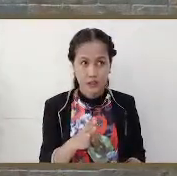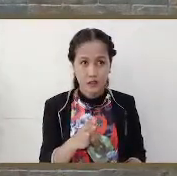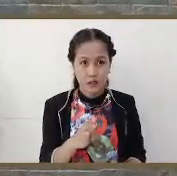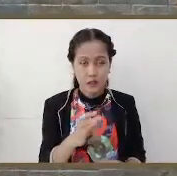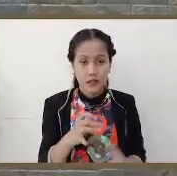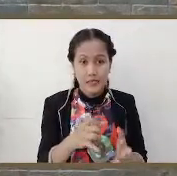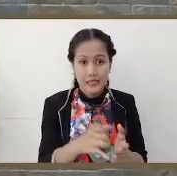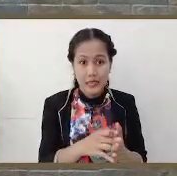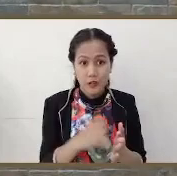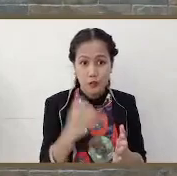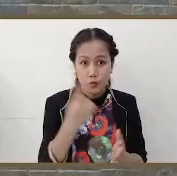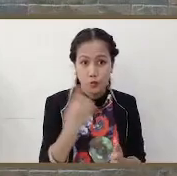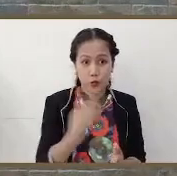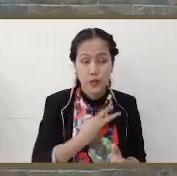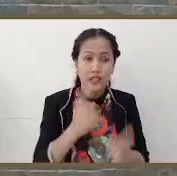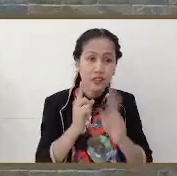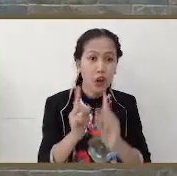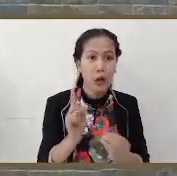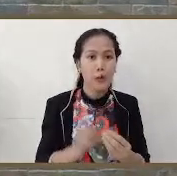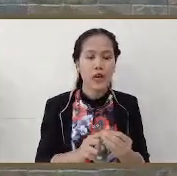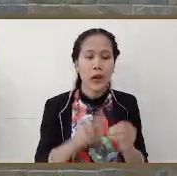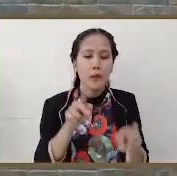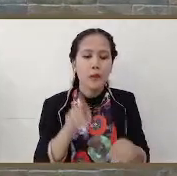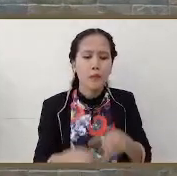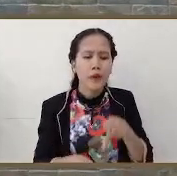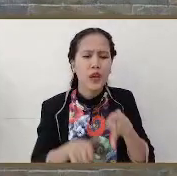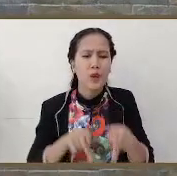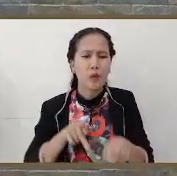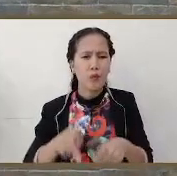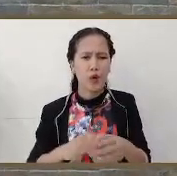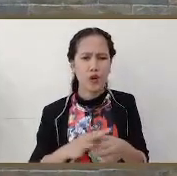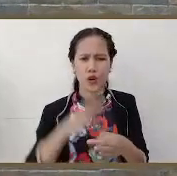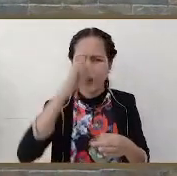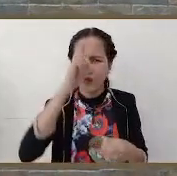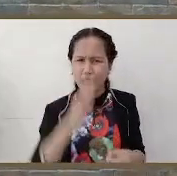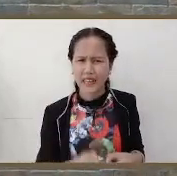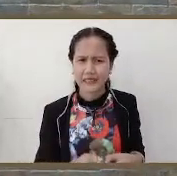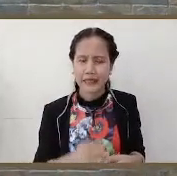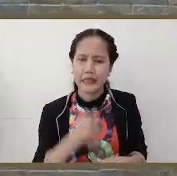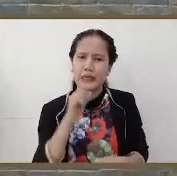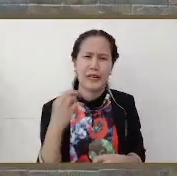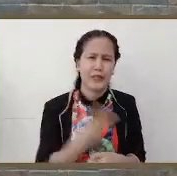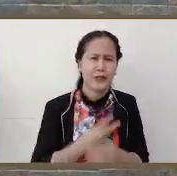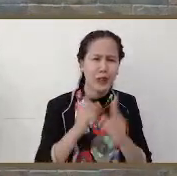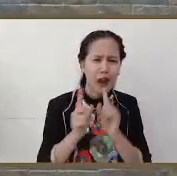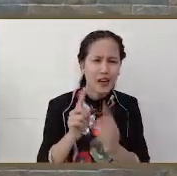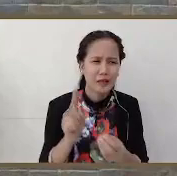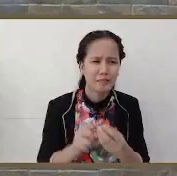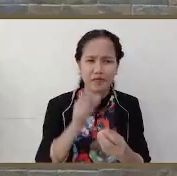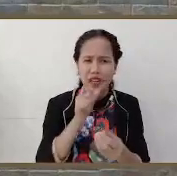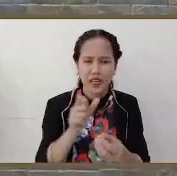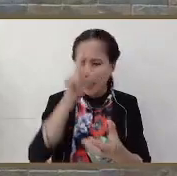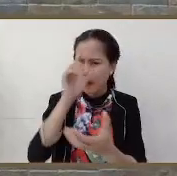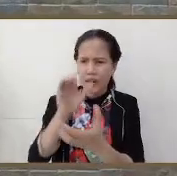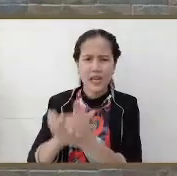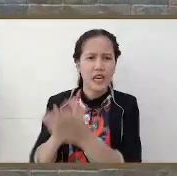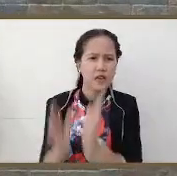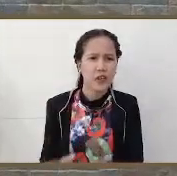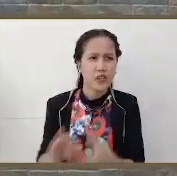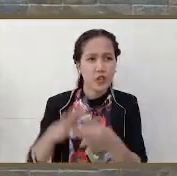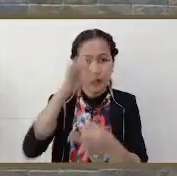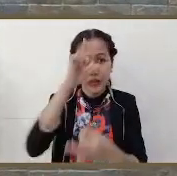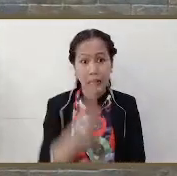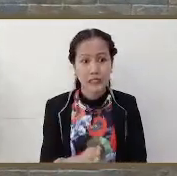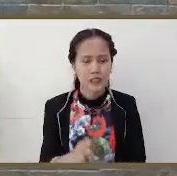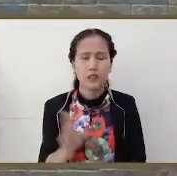ay tao ng Diyos. Hindi po natin ngayon pinag-uusapan mga kapatid ang mga unbelievers. We are talking about the saved people. We